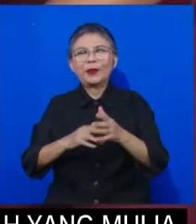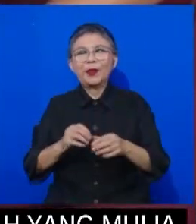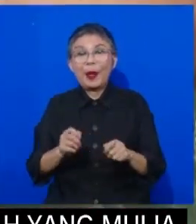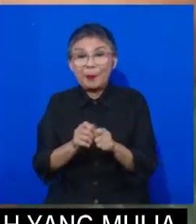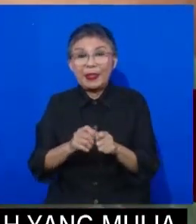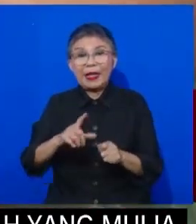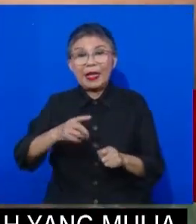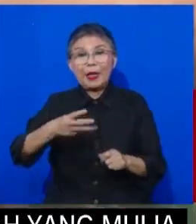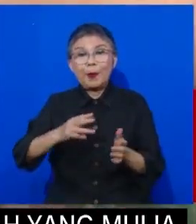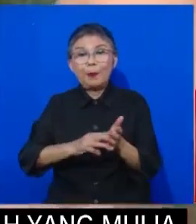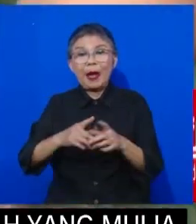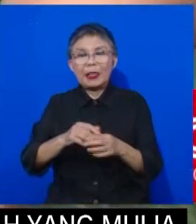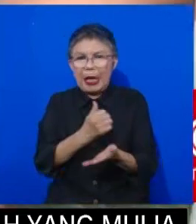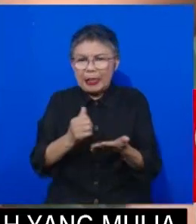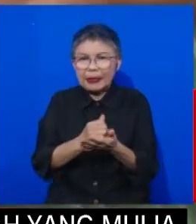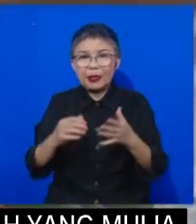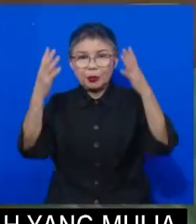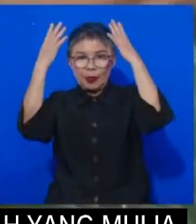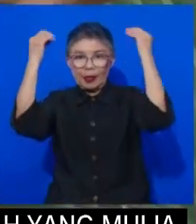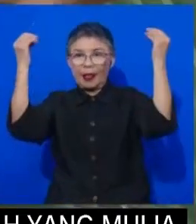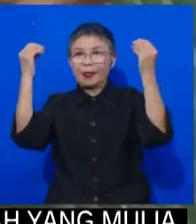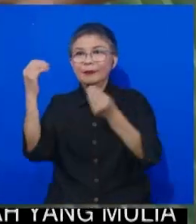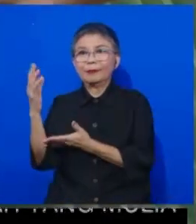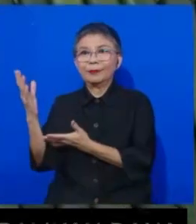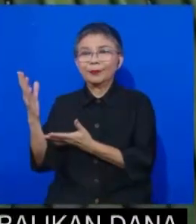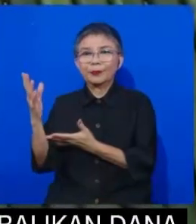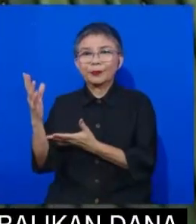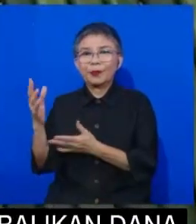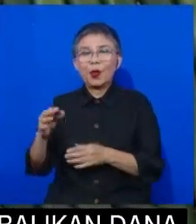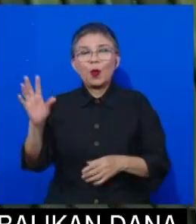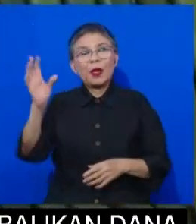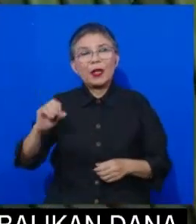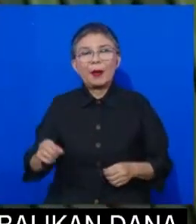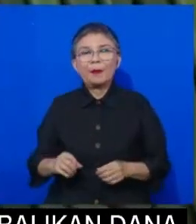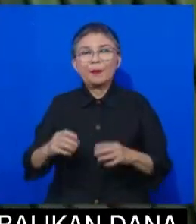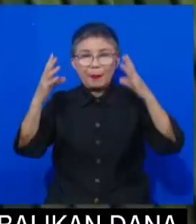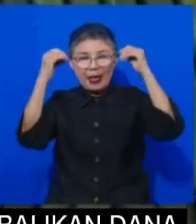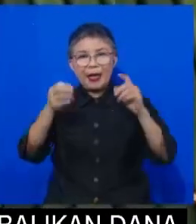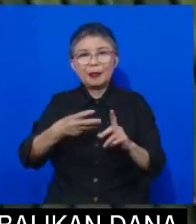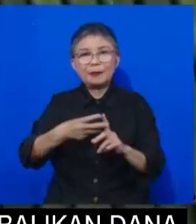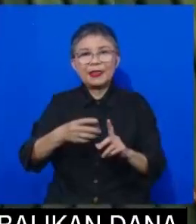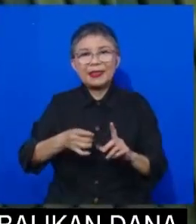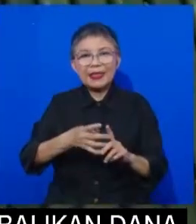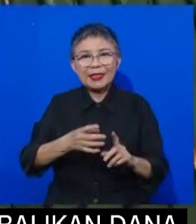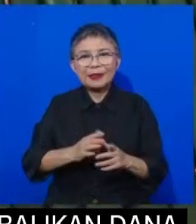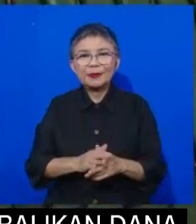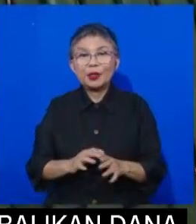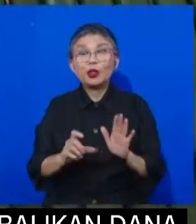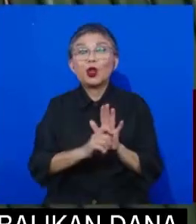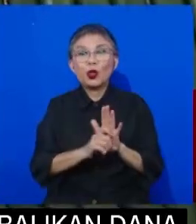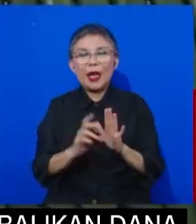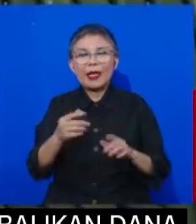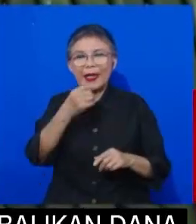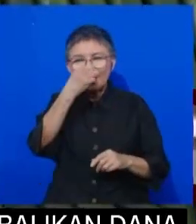membuat lemang, makanan khas Sumatera Barat. Warga Kelurahan Padang Besi, Kecamatan Lubuk Kilangan, misalnya pada Kamis